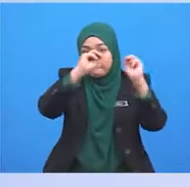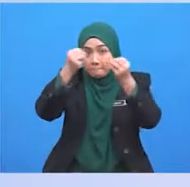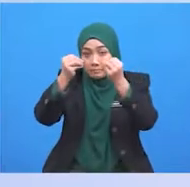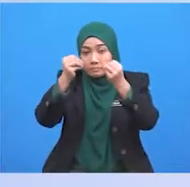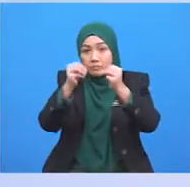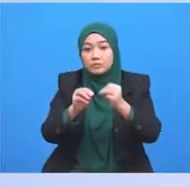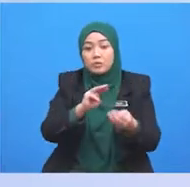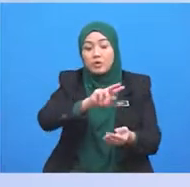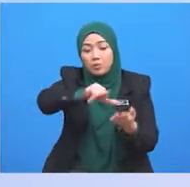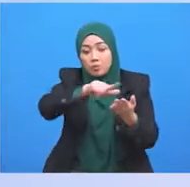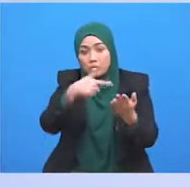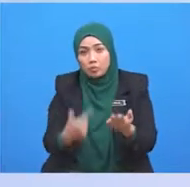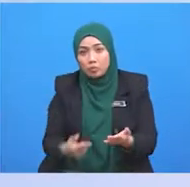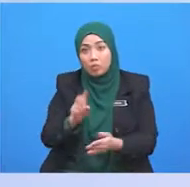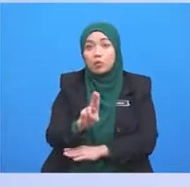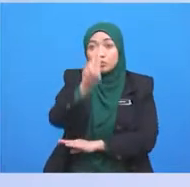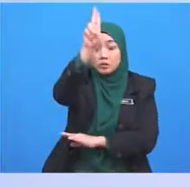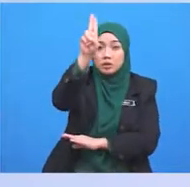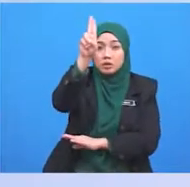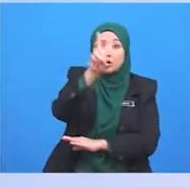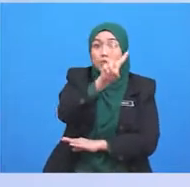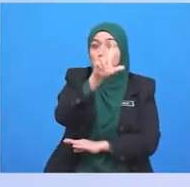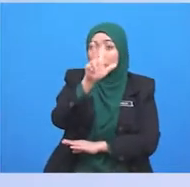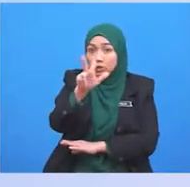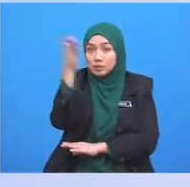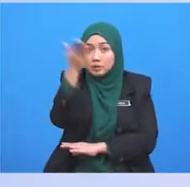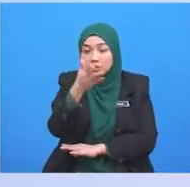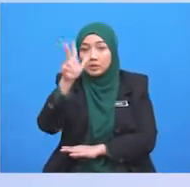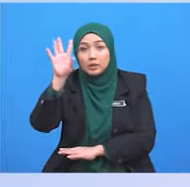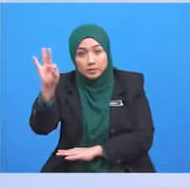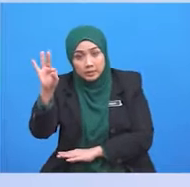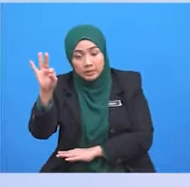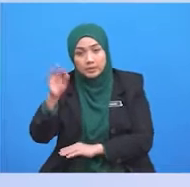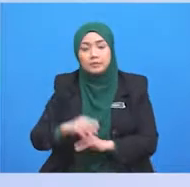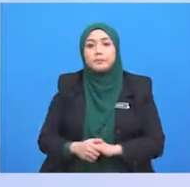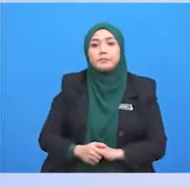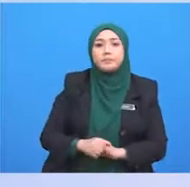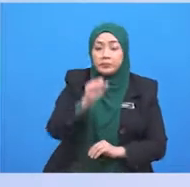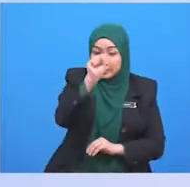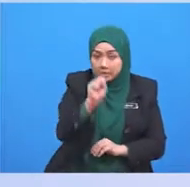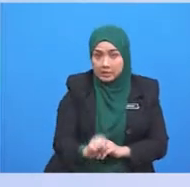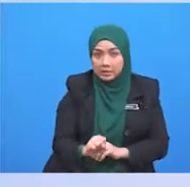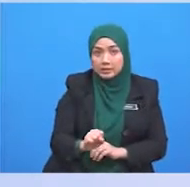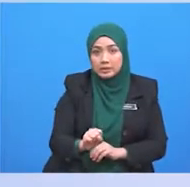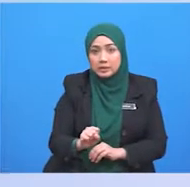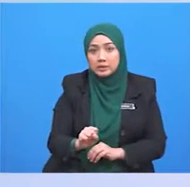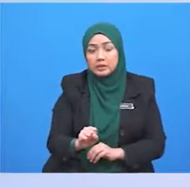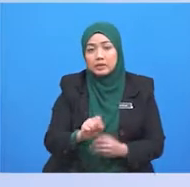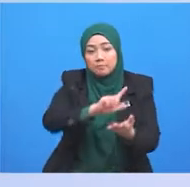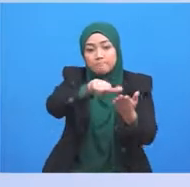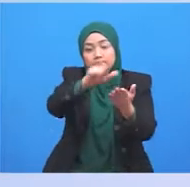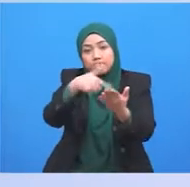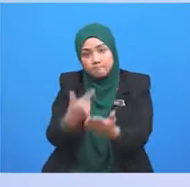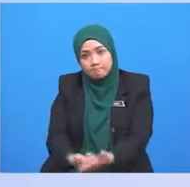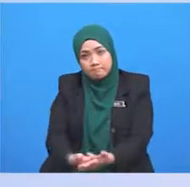23 September. Sementara itu, di hemisfera selatan mengalami musim bunga. Ketiga,